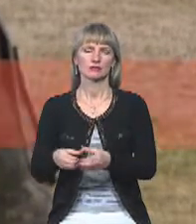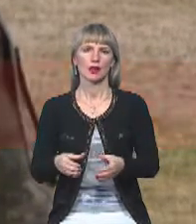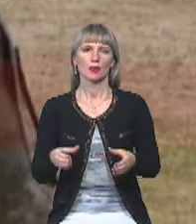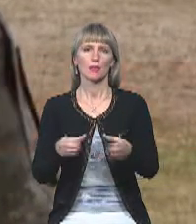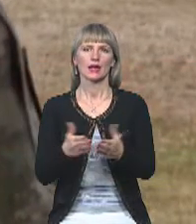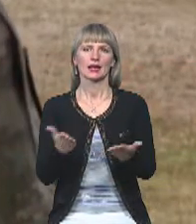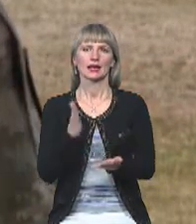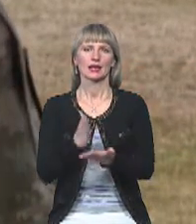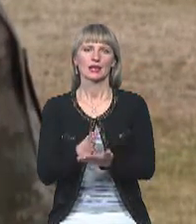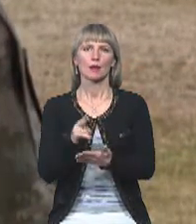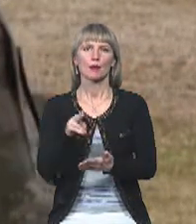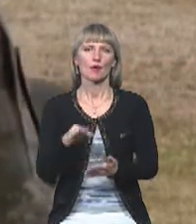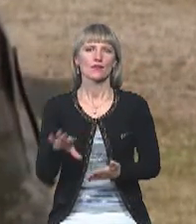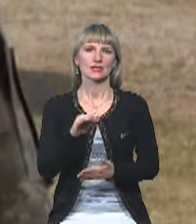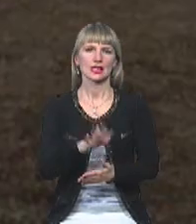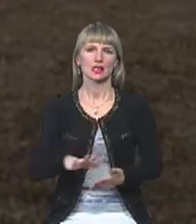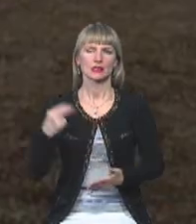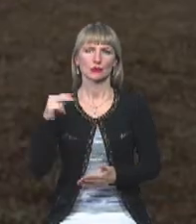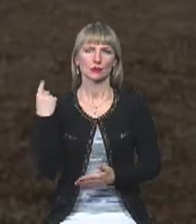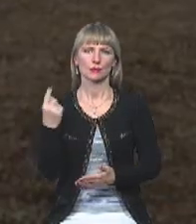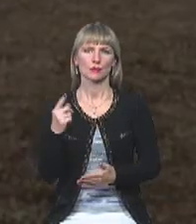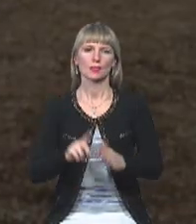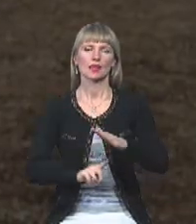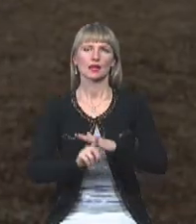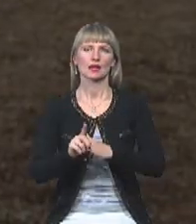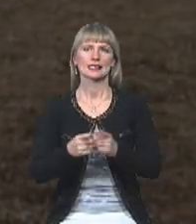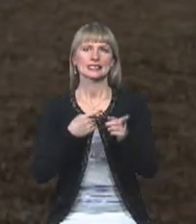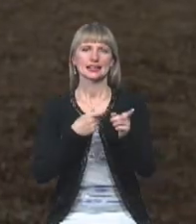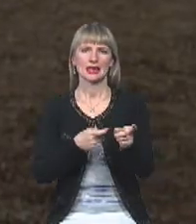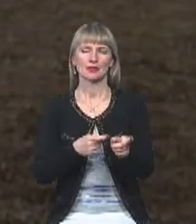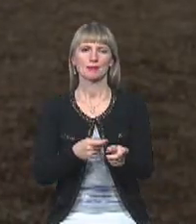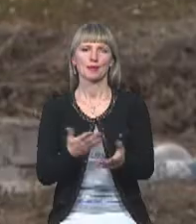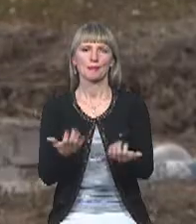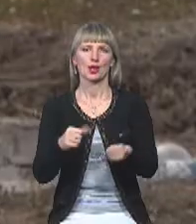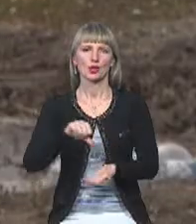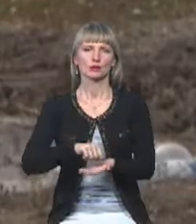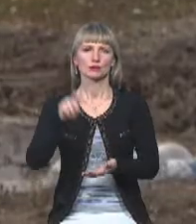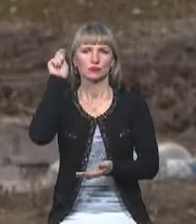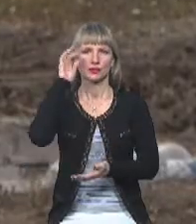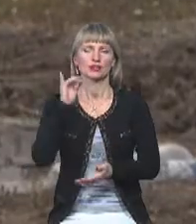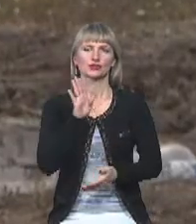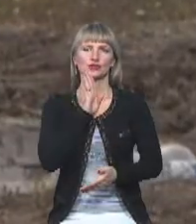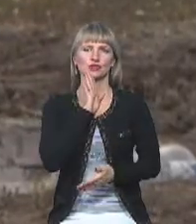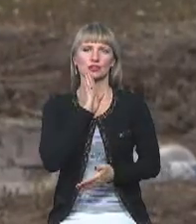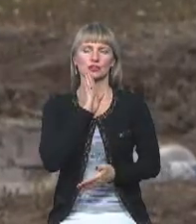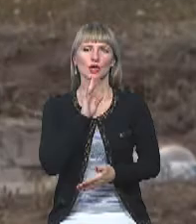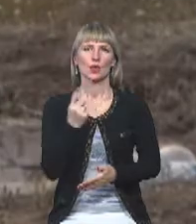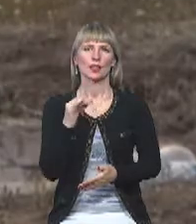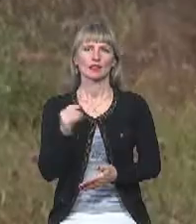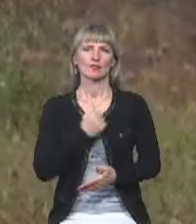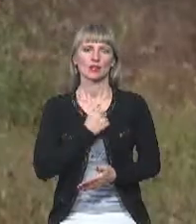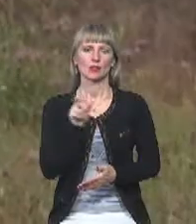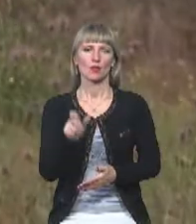які розміщені по всій території Запорізької області. Розпочали зі стрільб. В них брали участь як чоловіки, так і жінки. Одна з